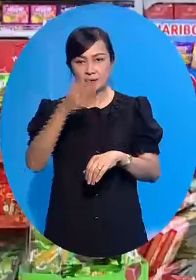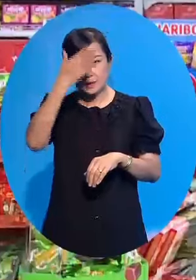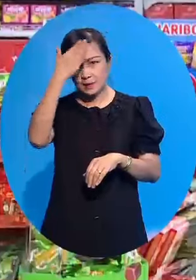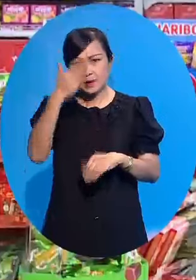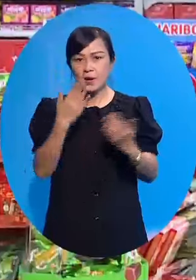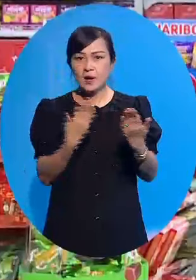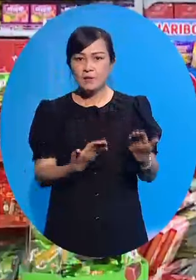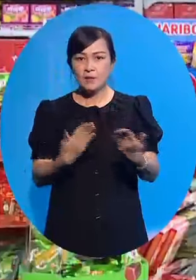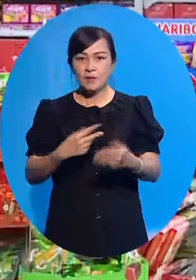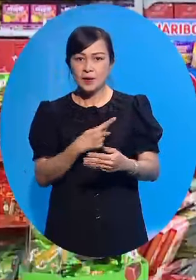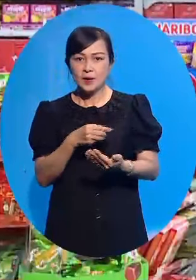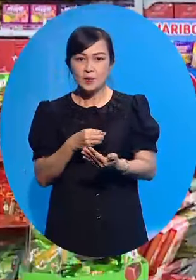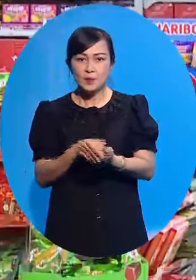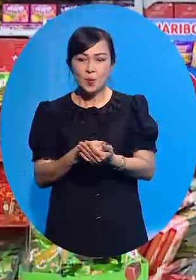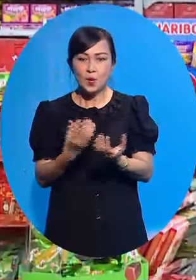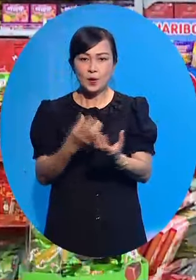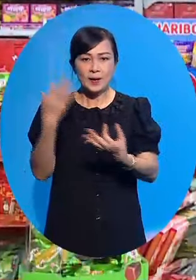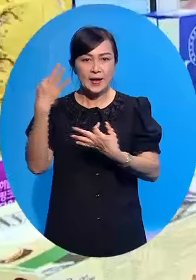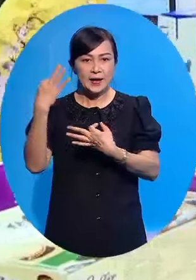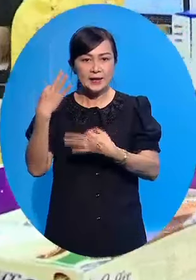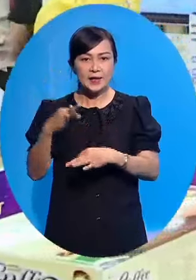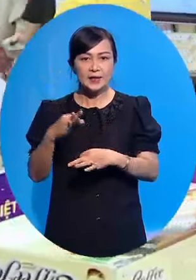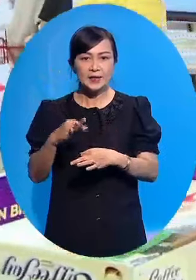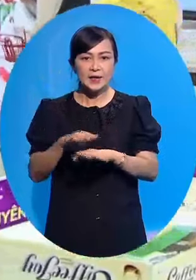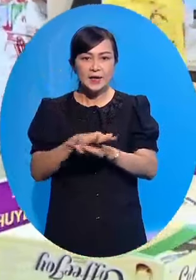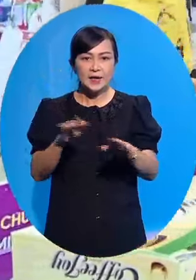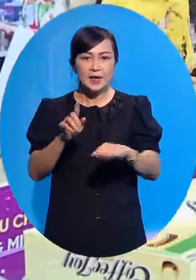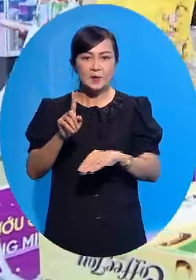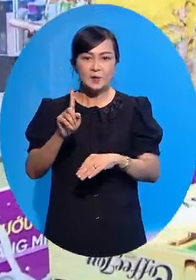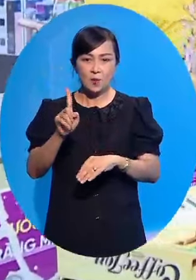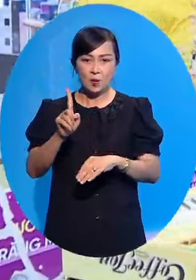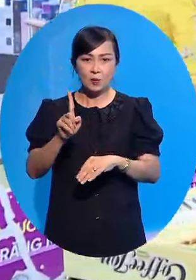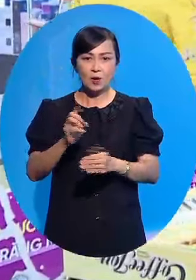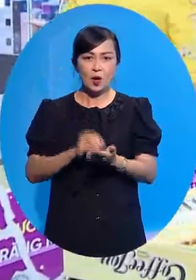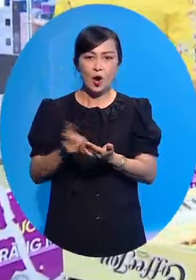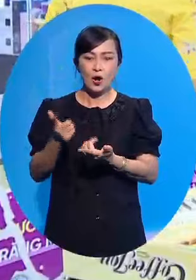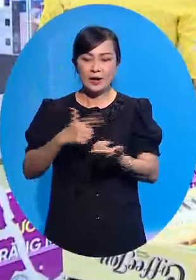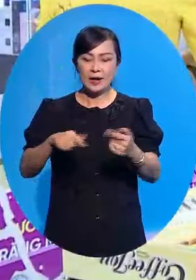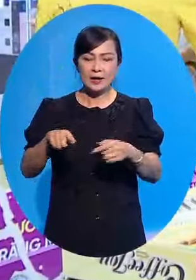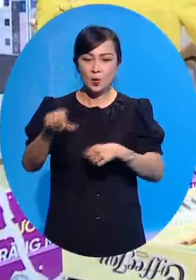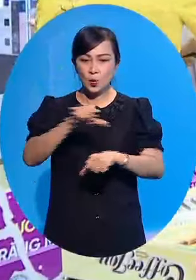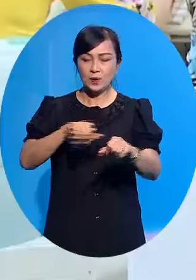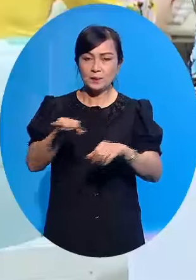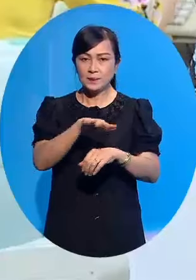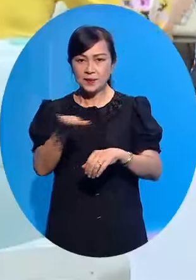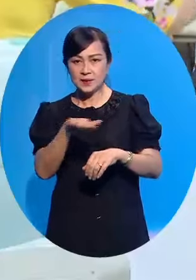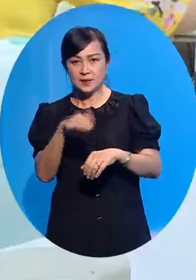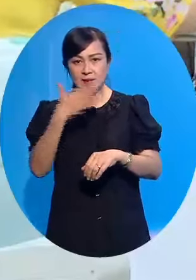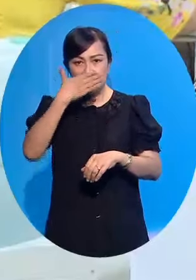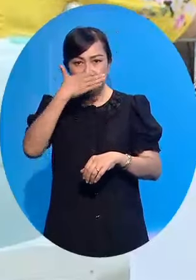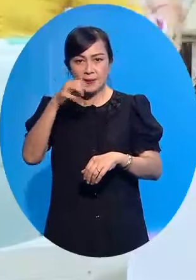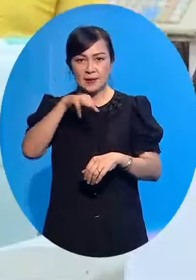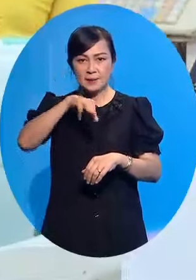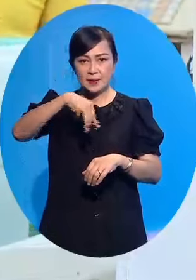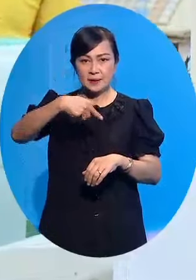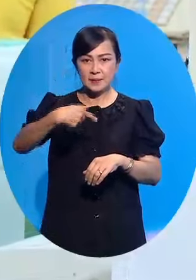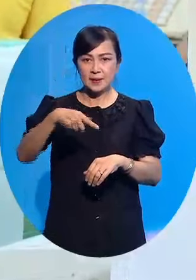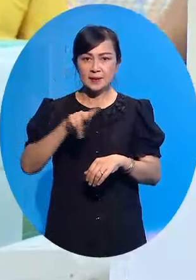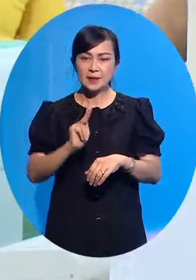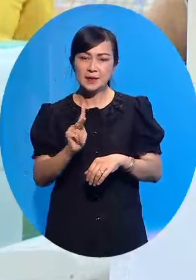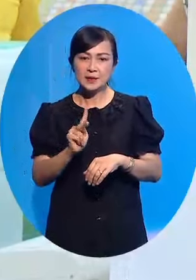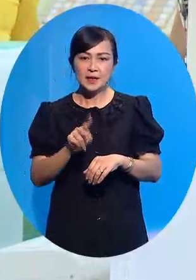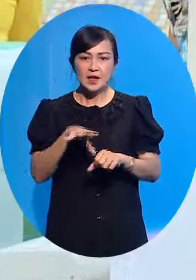để phục vụ cho khách hàng mua sắm hàng hóa Tết thì hệ thống chỉ nghỉ mùng 1, còn lại các ngày khác hoạt động bình thường. Đặc biệt, MM Mega Market